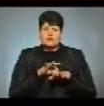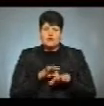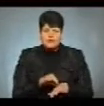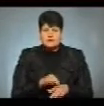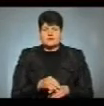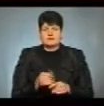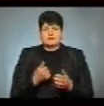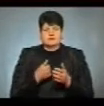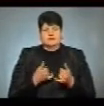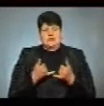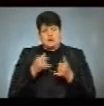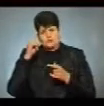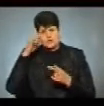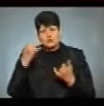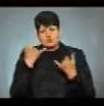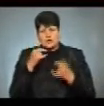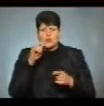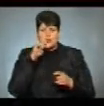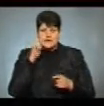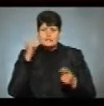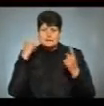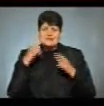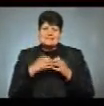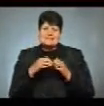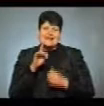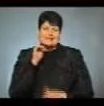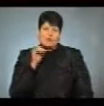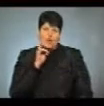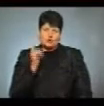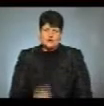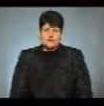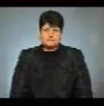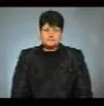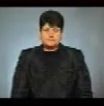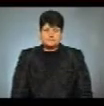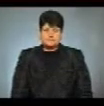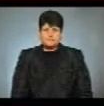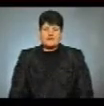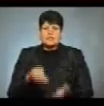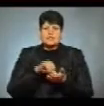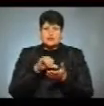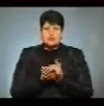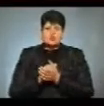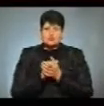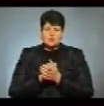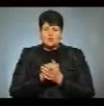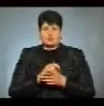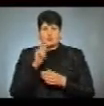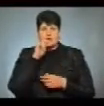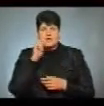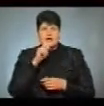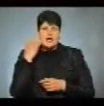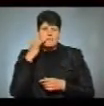метою популяризації сучасного українського мистецтва серед молоді. Членкині Союзу Українок-Америки